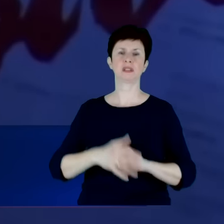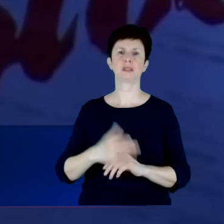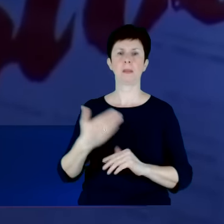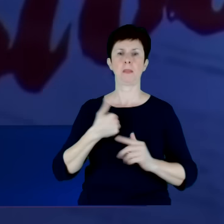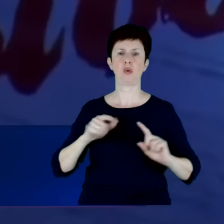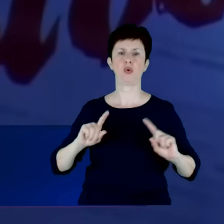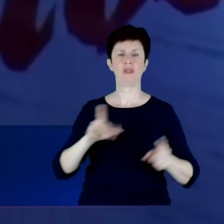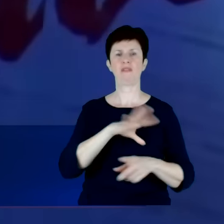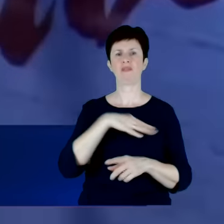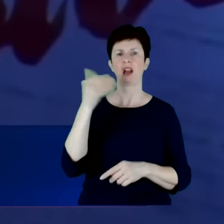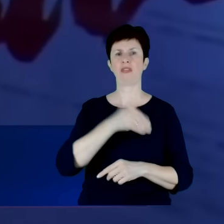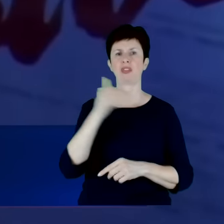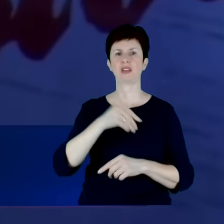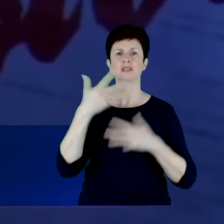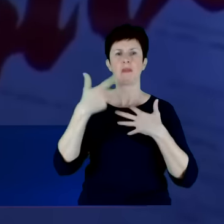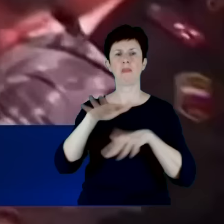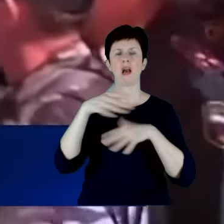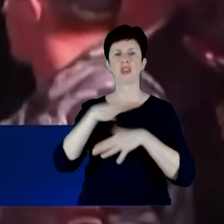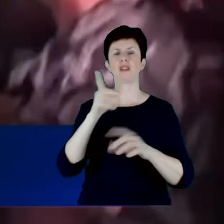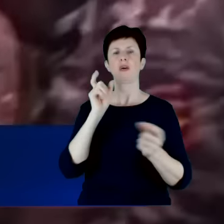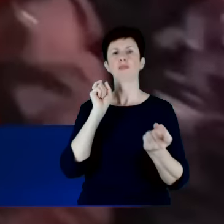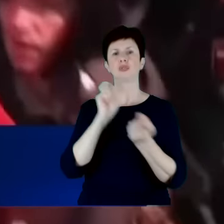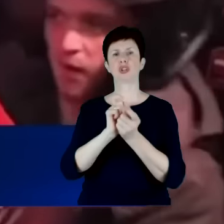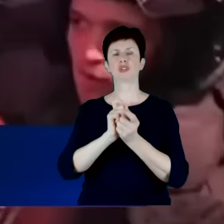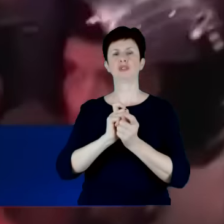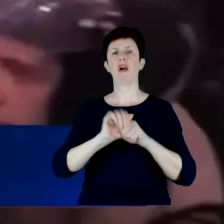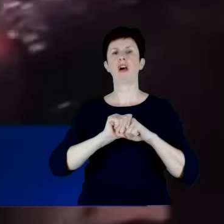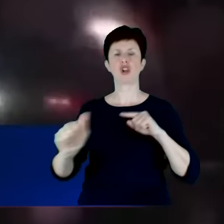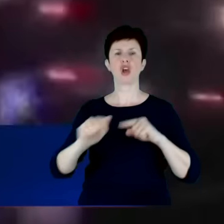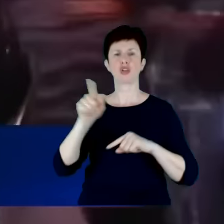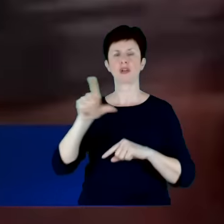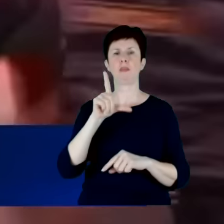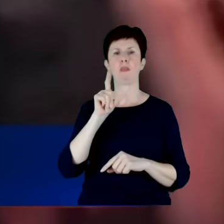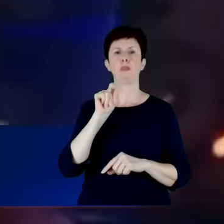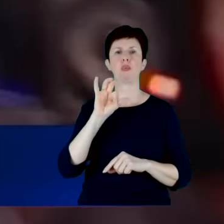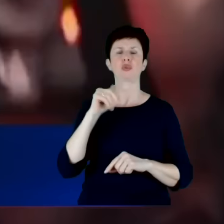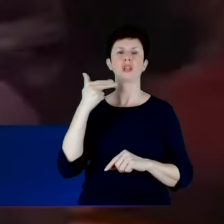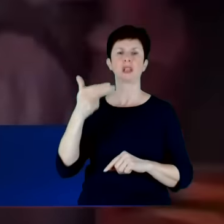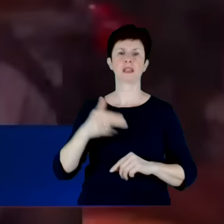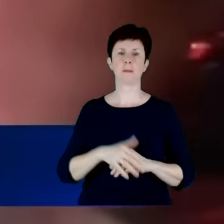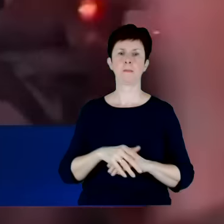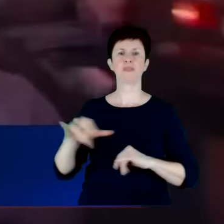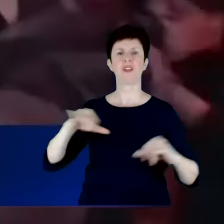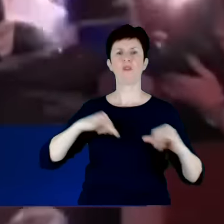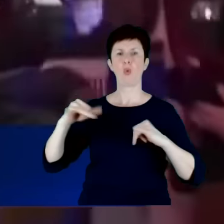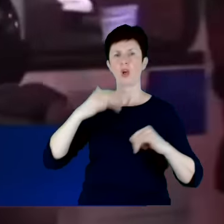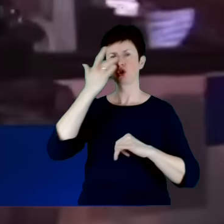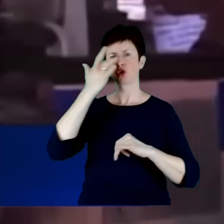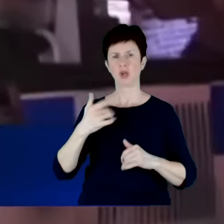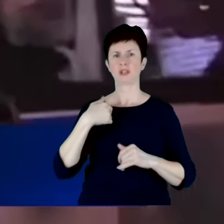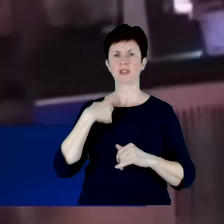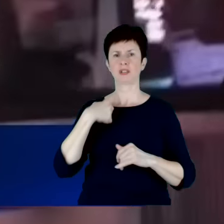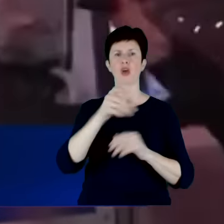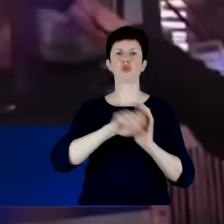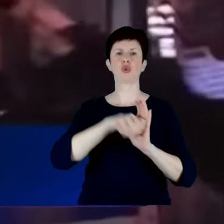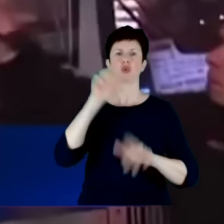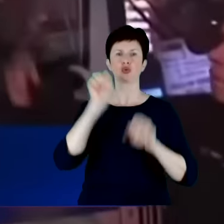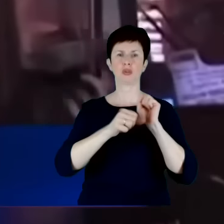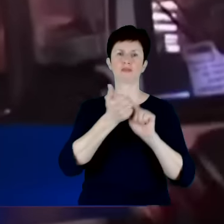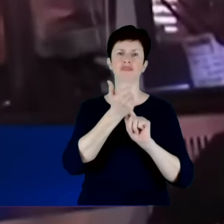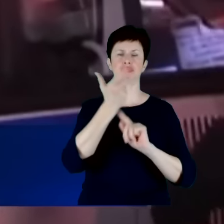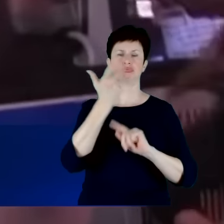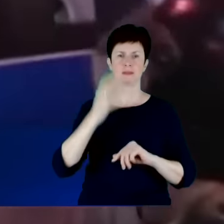wielotysięczne manifestacje przeciwko reżimowi Putina. Władze rosyjskie wytaczały mu kolejne sprawy karne. 20